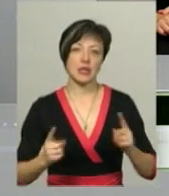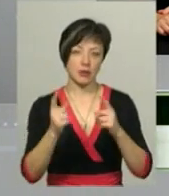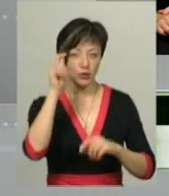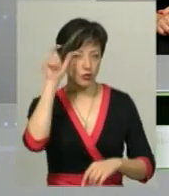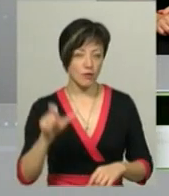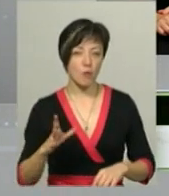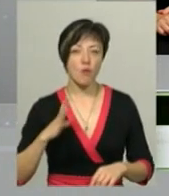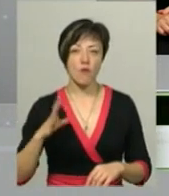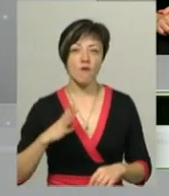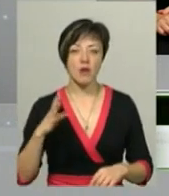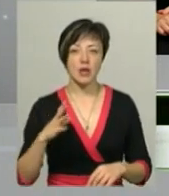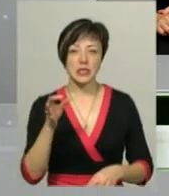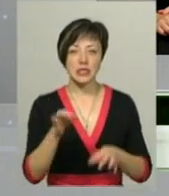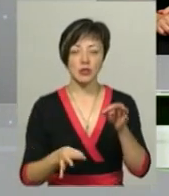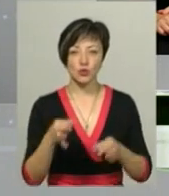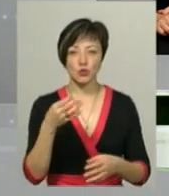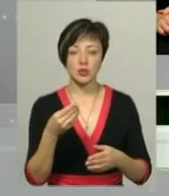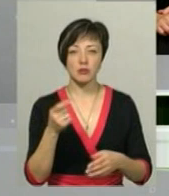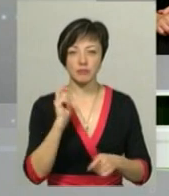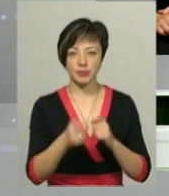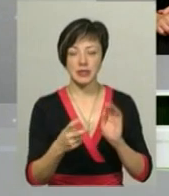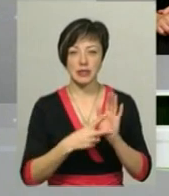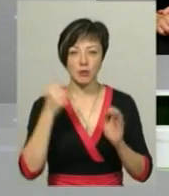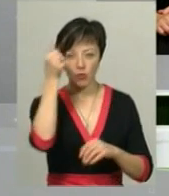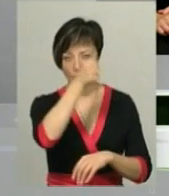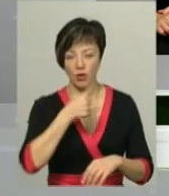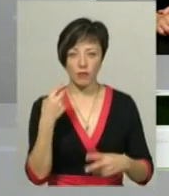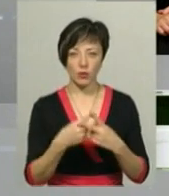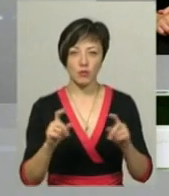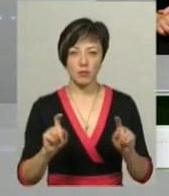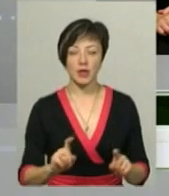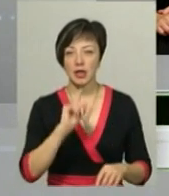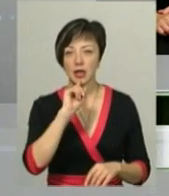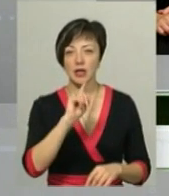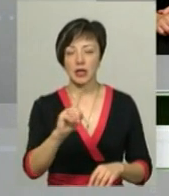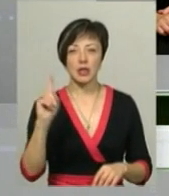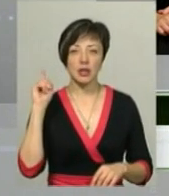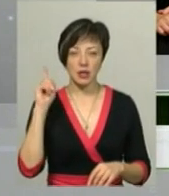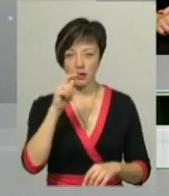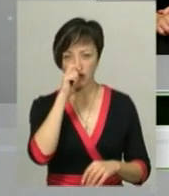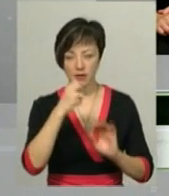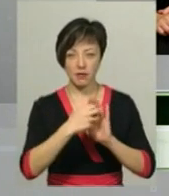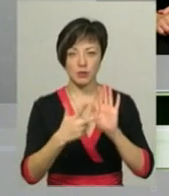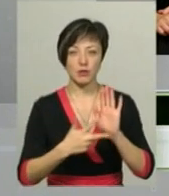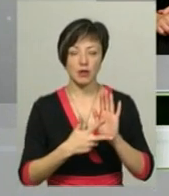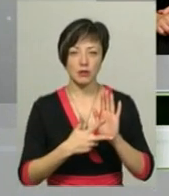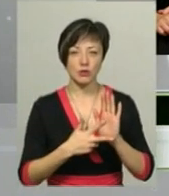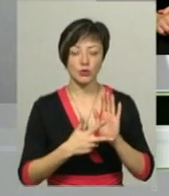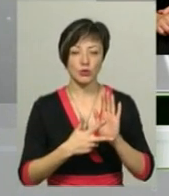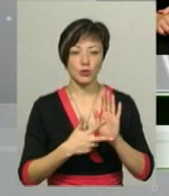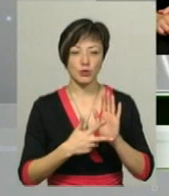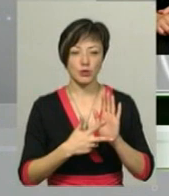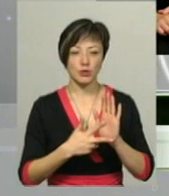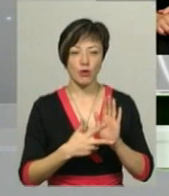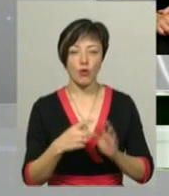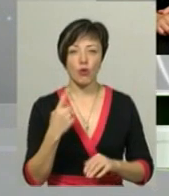був засуджений за вбивство, отримав 7 років позбавлення волі. Майже рік тому, у квітні 2018 року, він